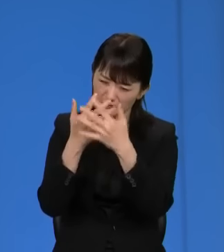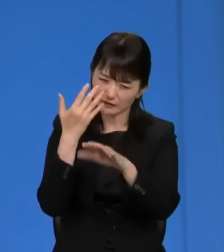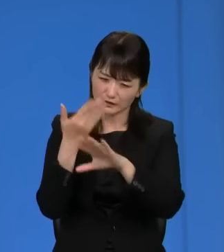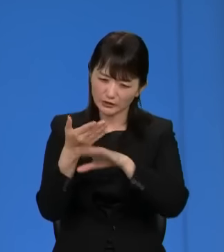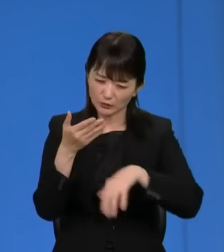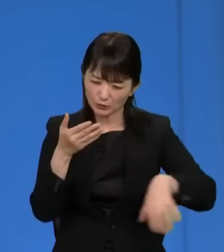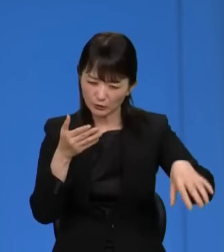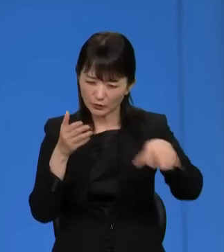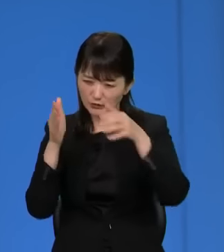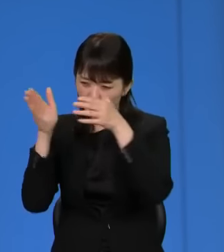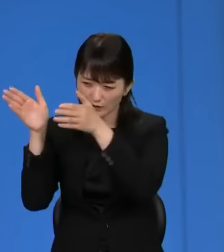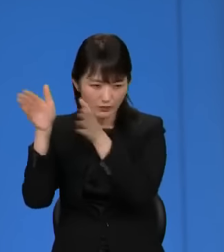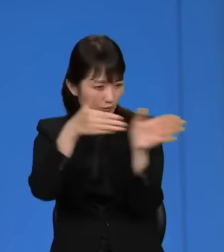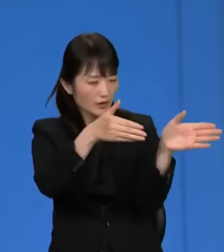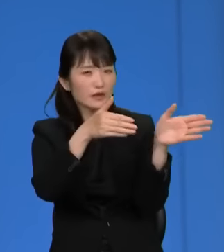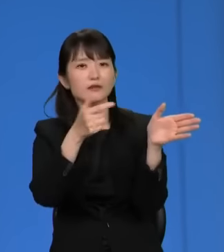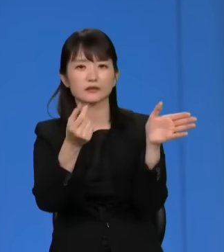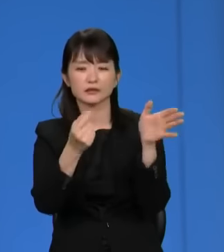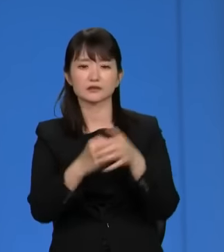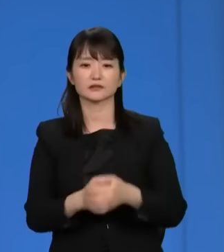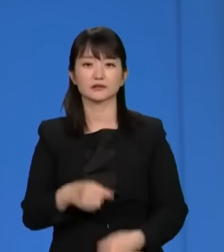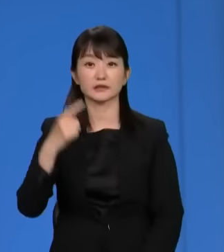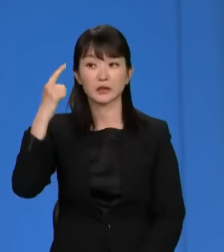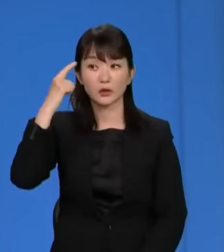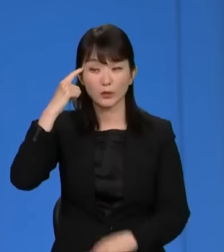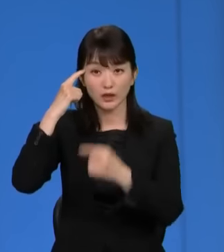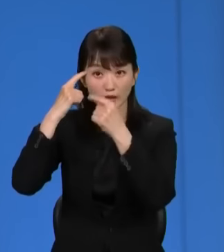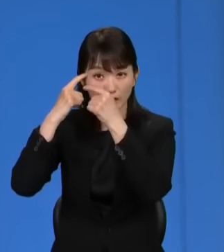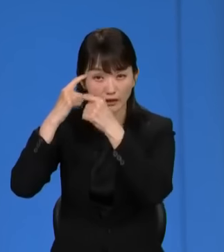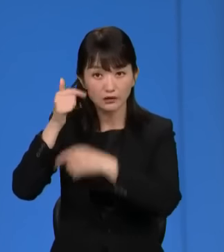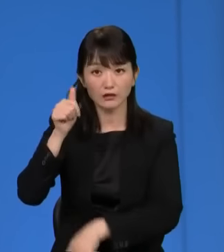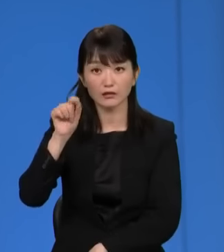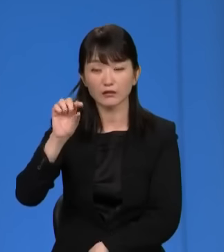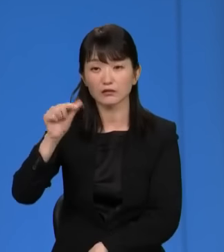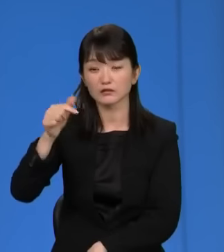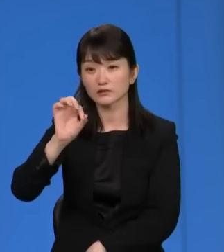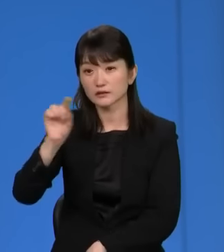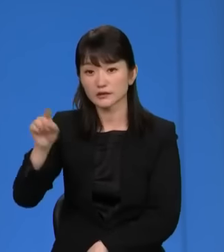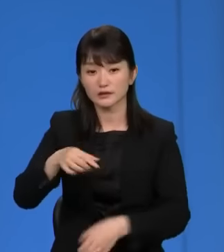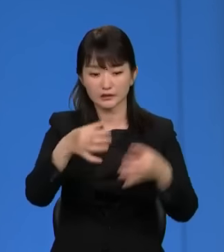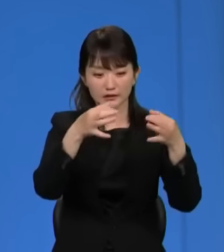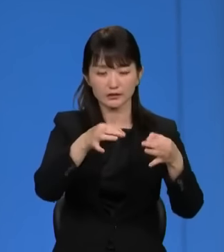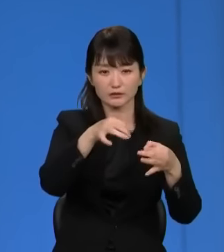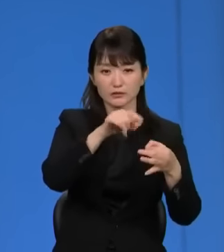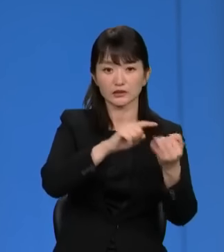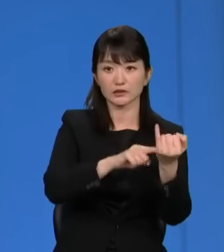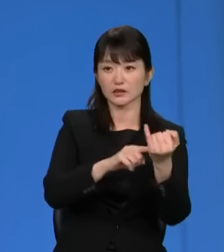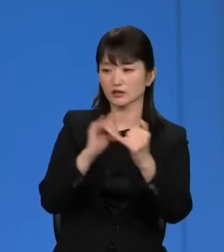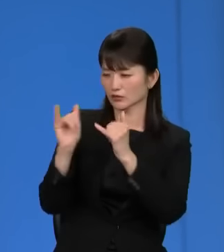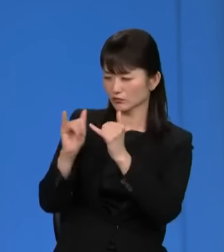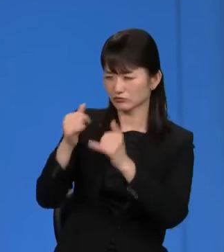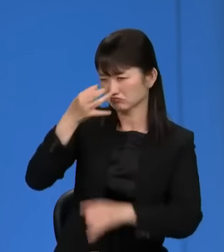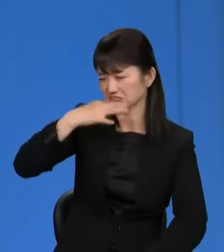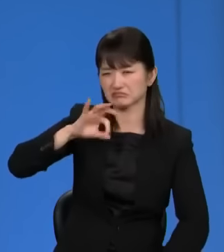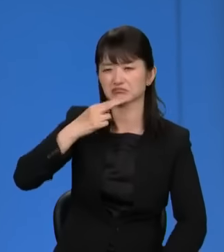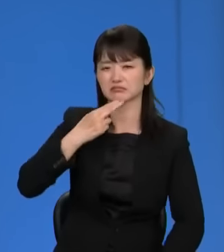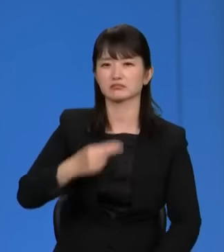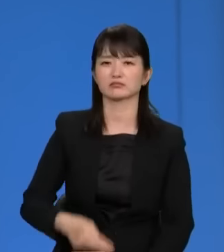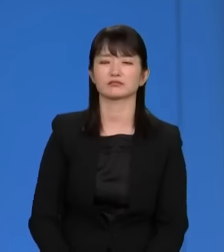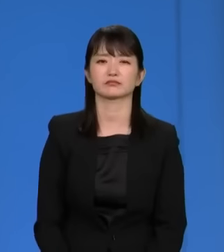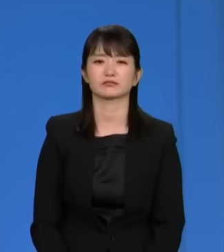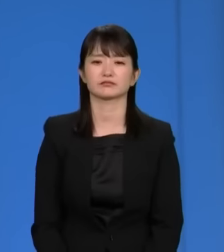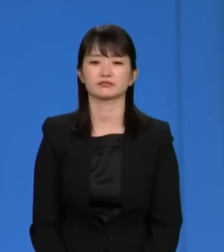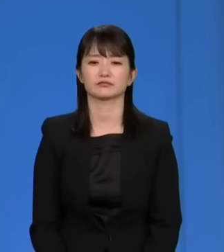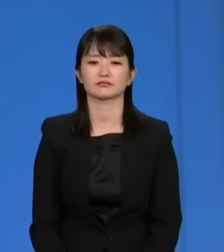건지 저희가 왜를 생각한다면 허은나 게는 김건희 여사와 통화했다는 것이 그렇게 이득을게 없습니다네